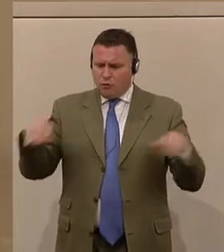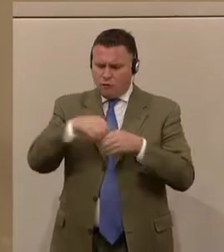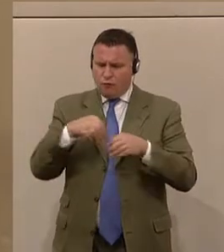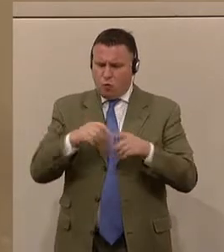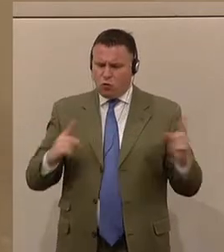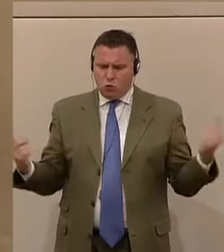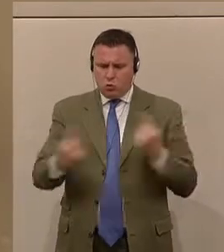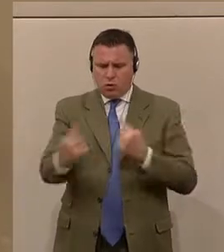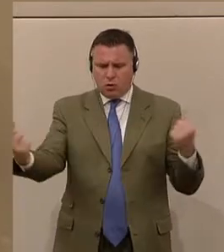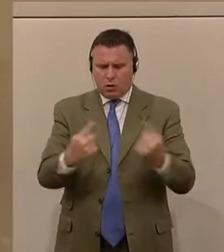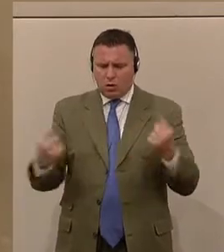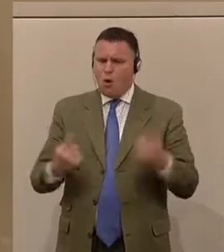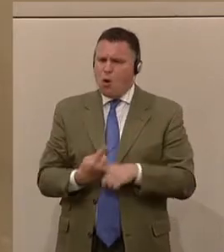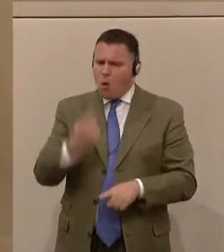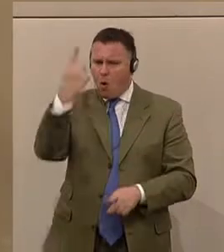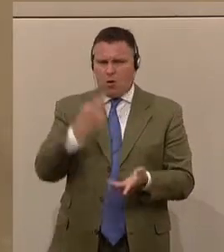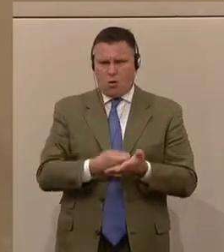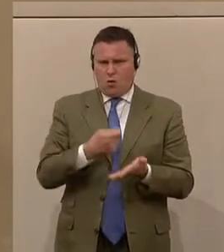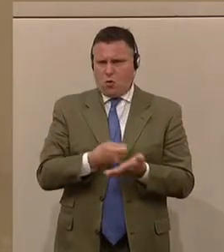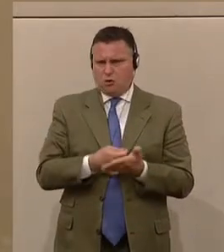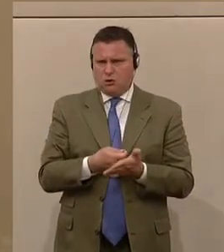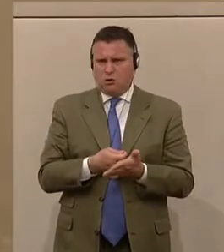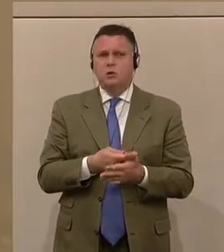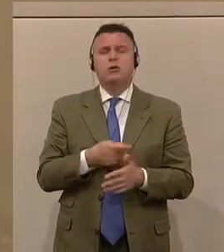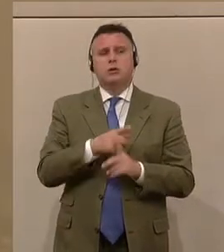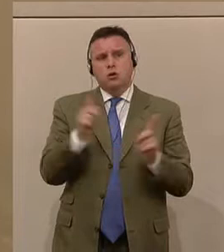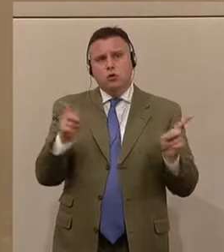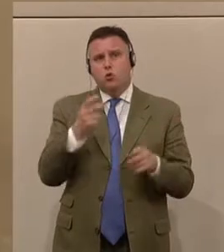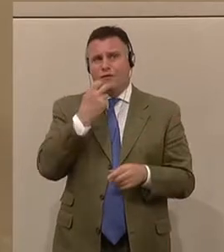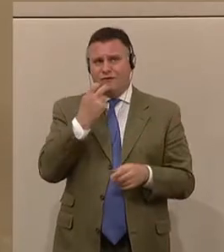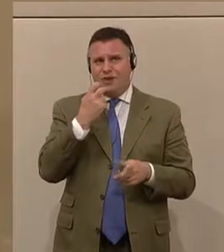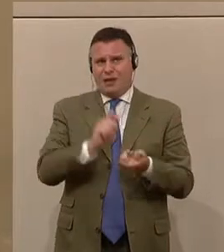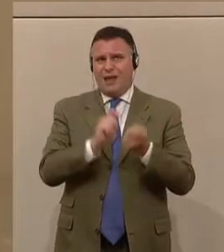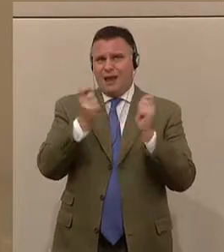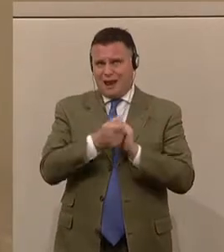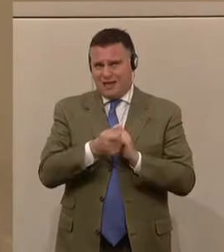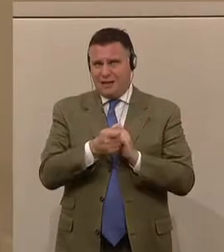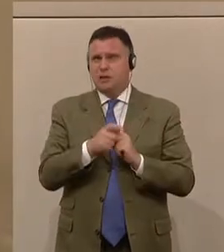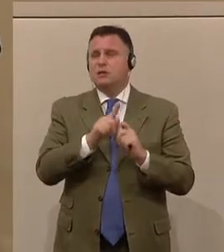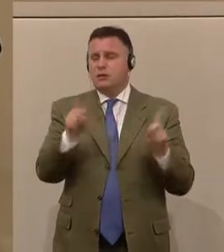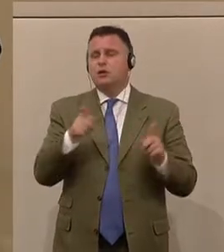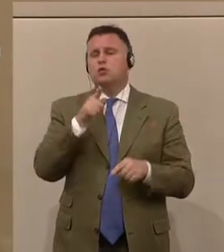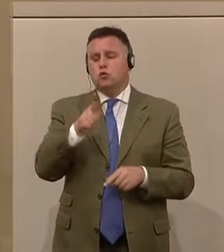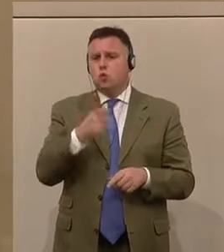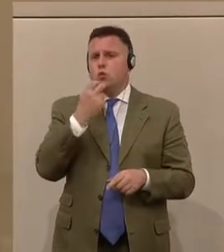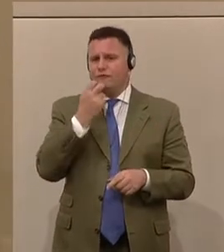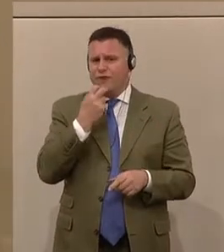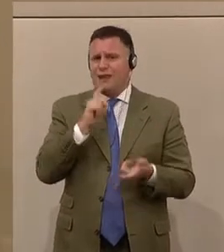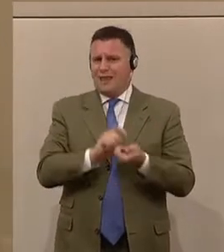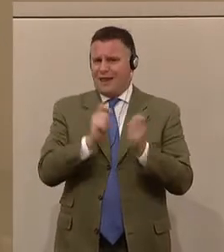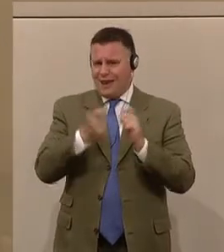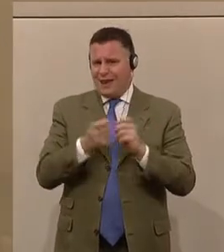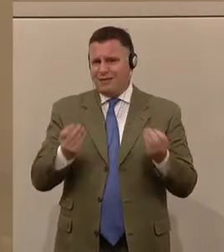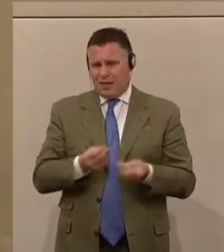hohe Folgekosten nach sich zieht. Wenn wir hier was ändern wollen, ja, wenn wir hier was ändern wollen,